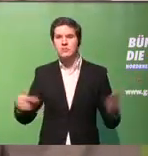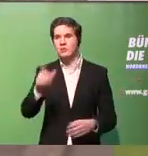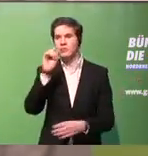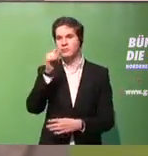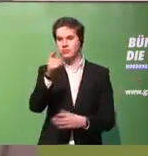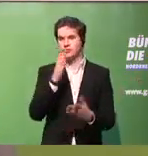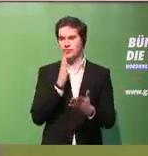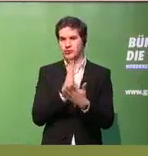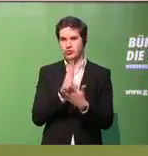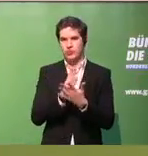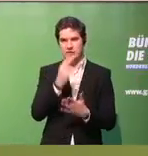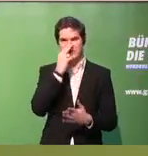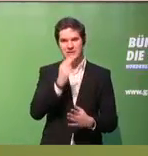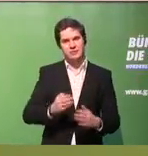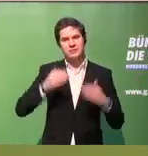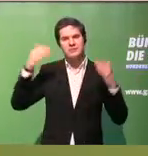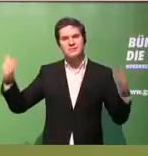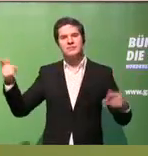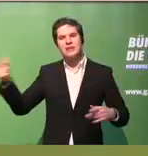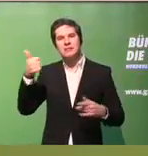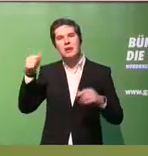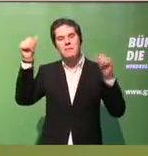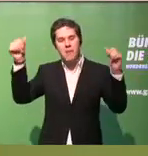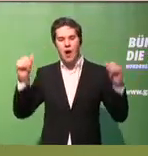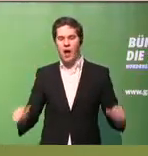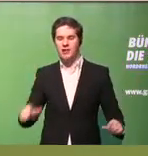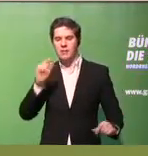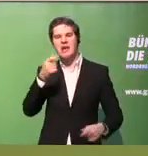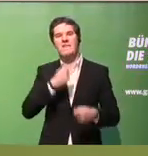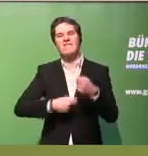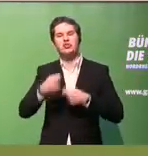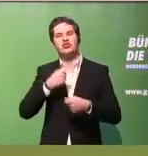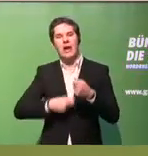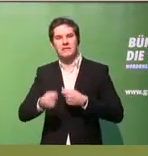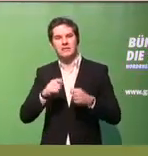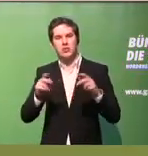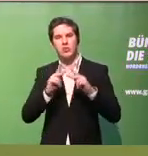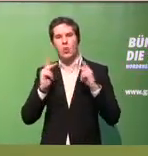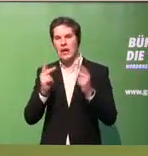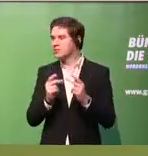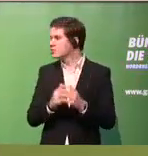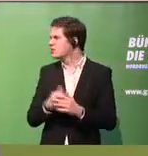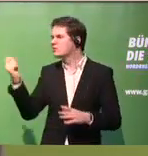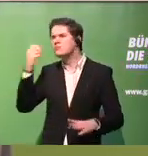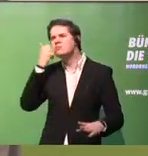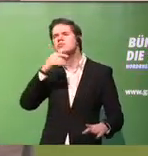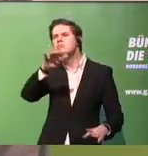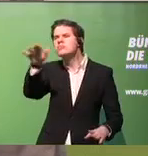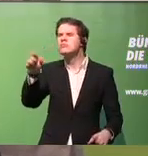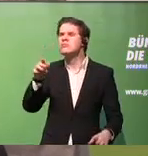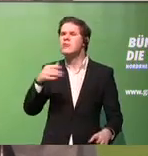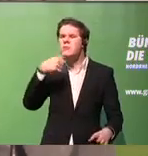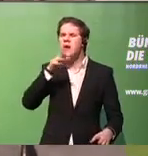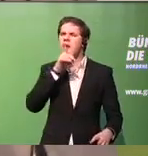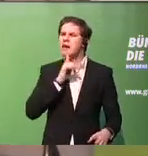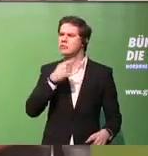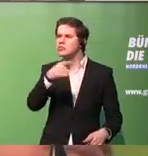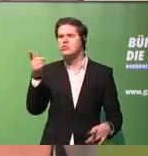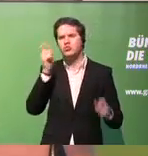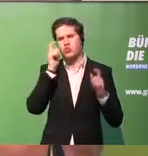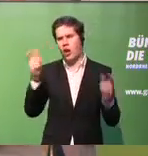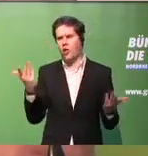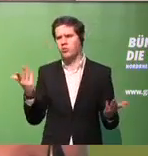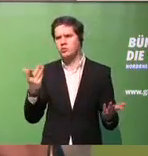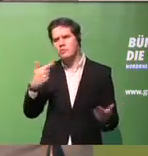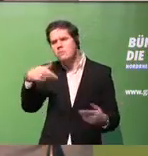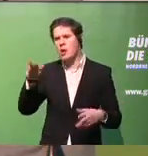äußeren Rand immer Plakate mit einem Wirtschaftskongress. Ist der Wirtschaftskongress? Ihr Lieben, es ist zu laut. Bitte ein bisschen